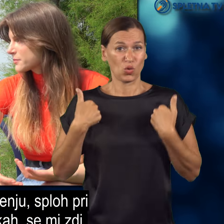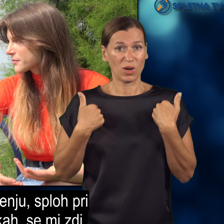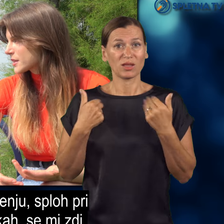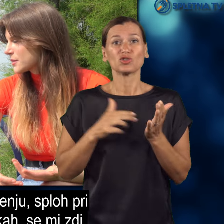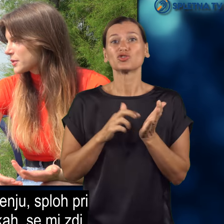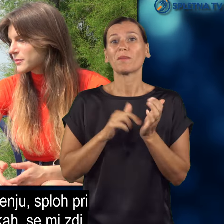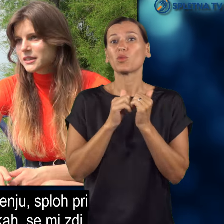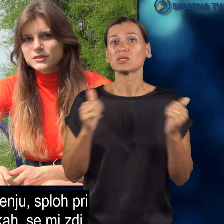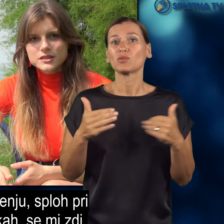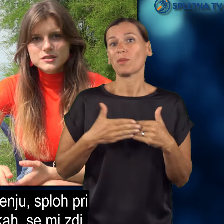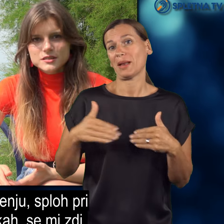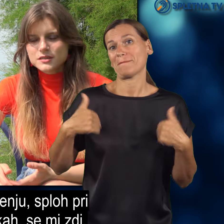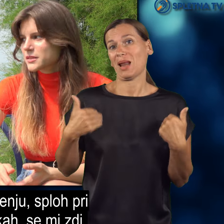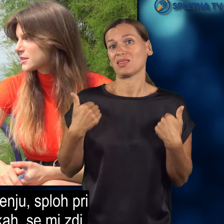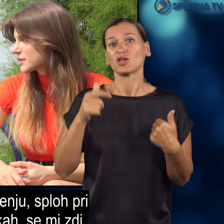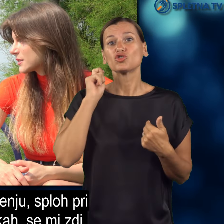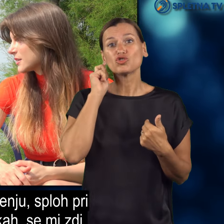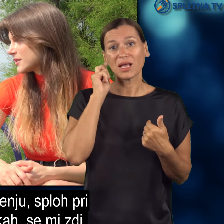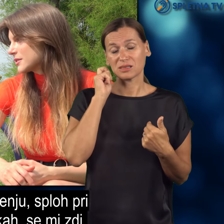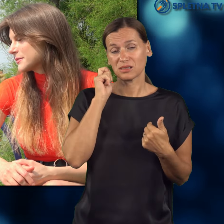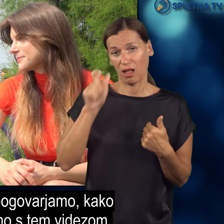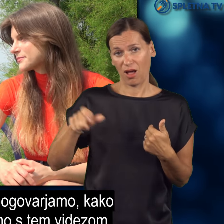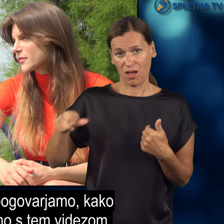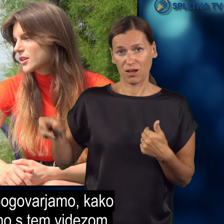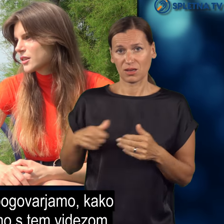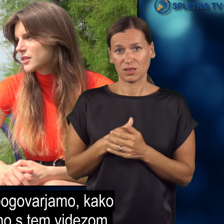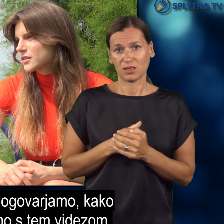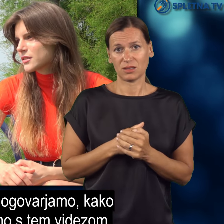ne vem, pri mladih ženskah se mi zdi.